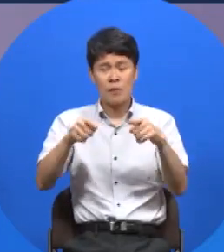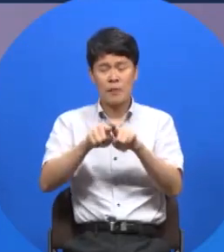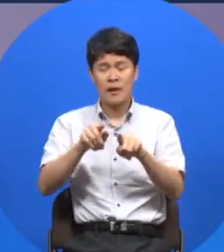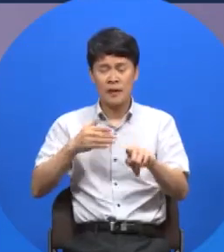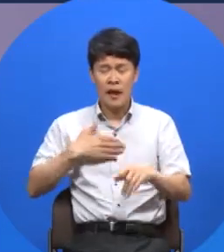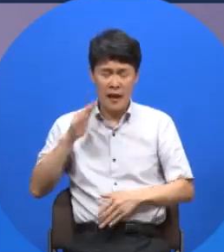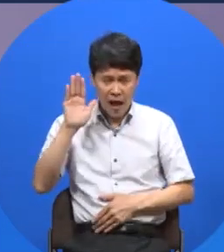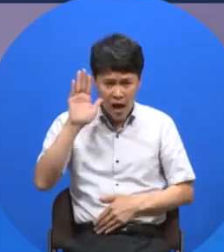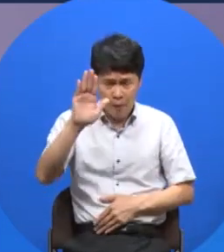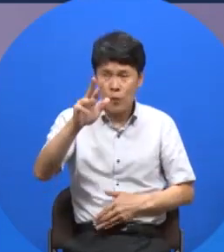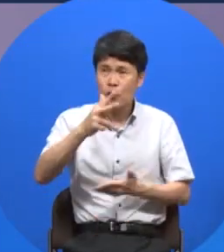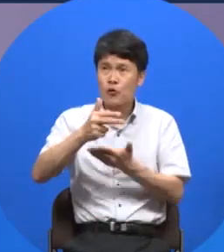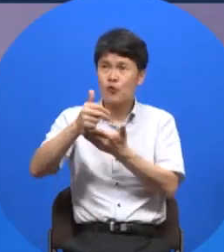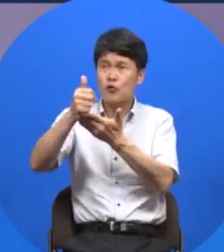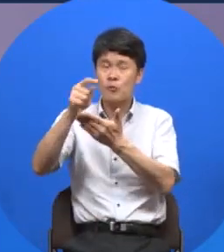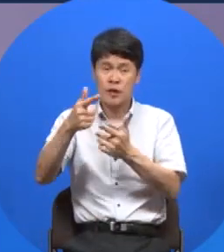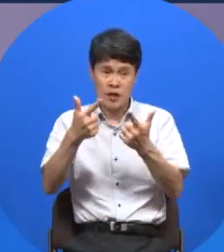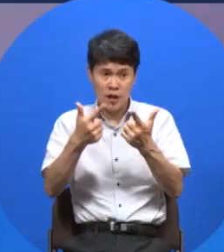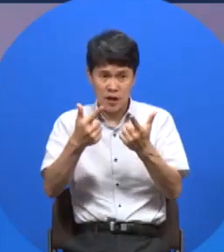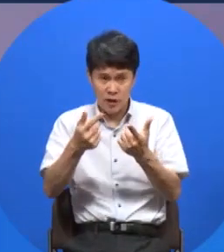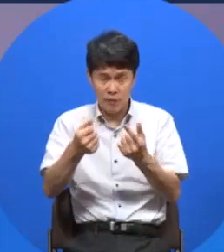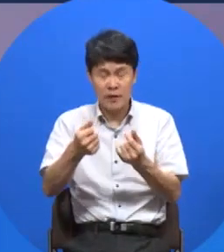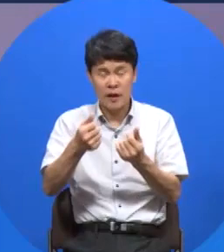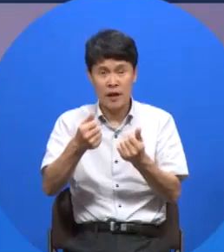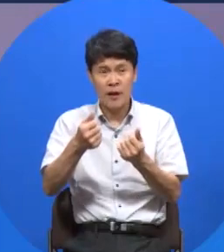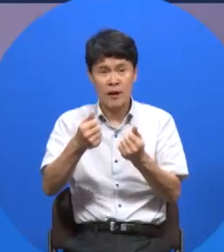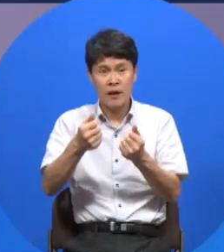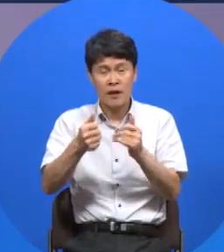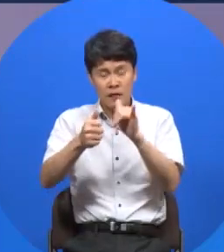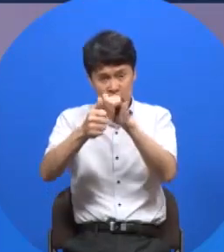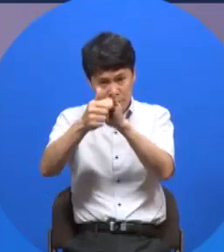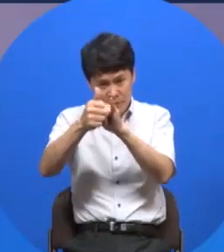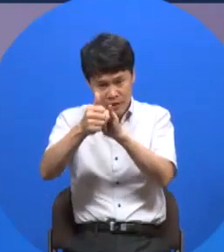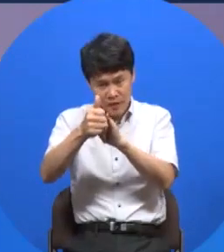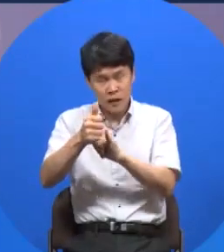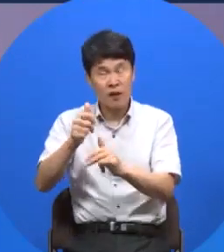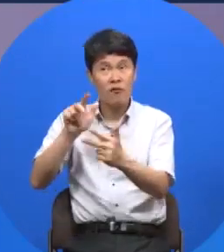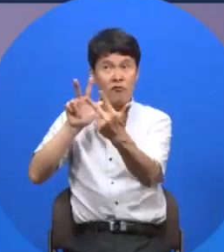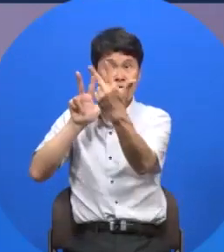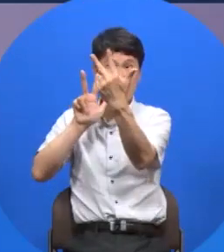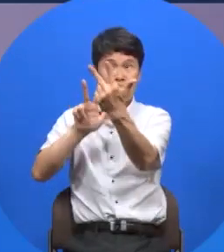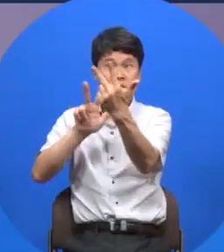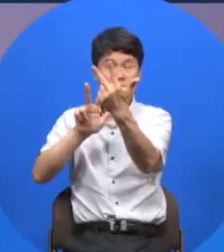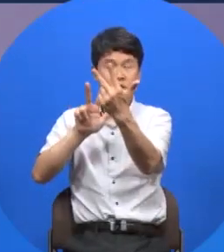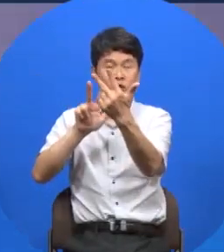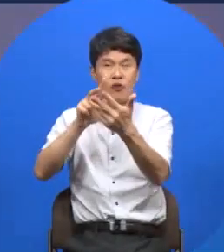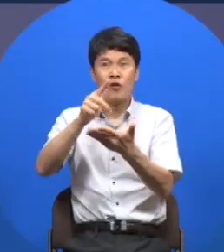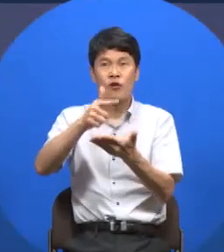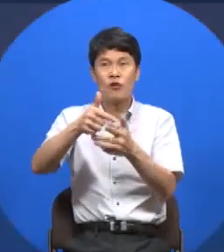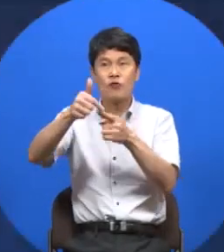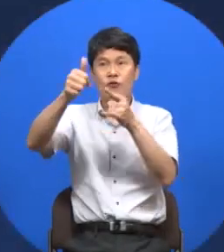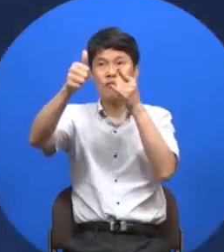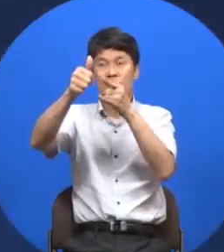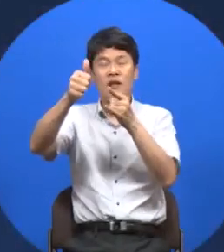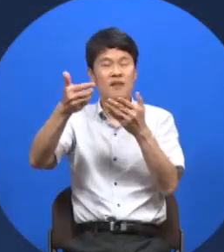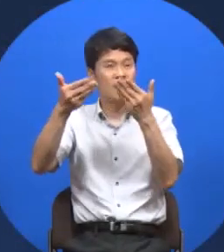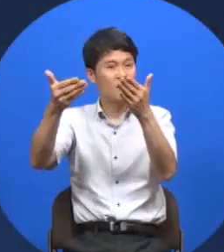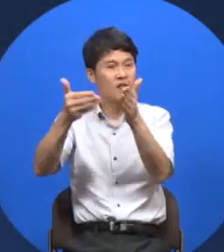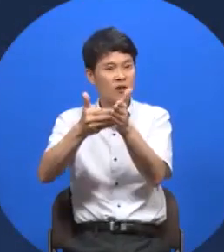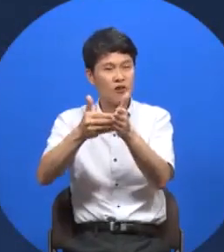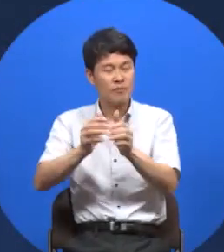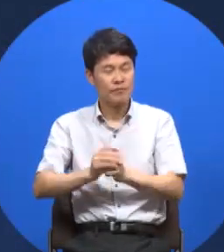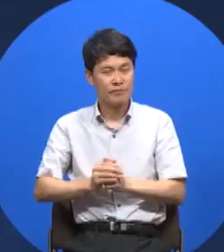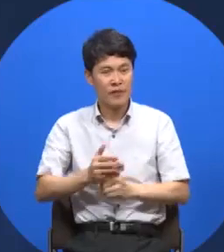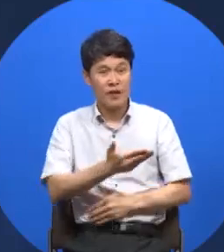나는 앞으로 주님을 이렇게 섬기겠다는 소원의 결심을 주께 드렸다는 것입니다. 여러분, 이번에